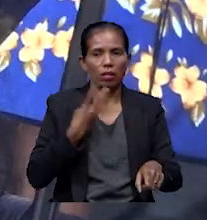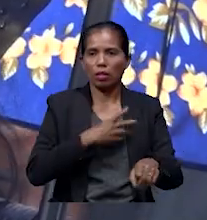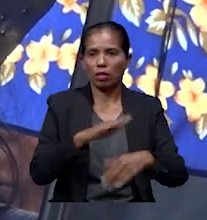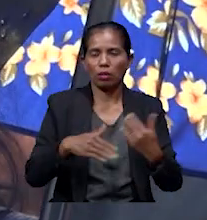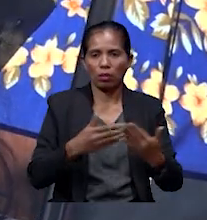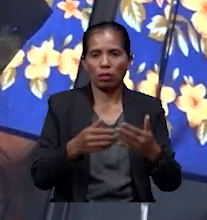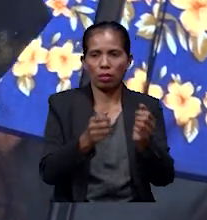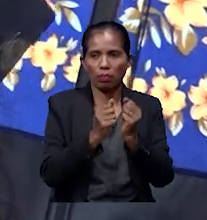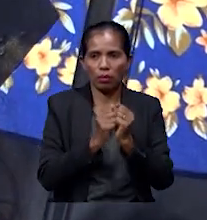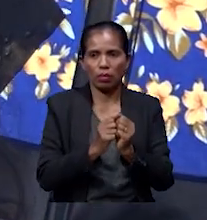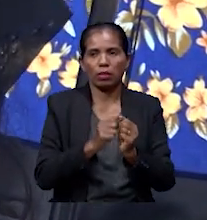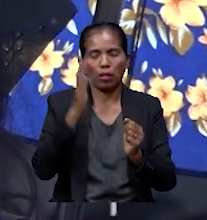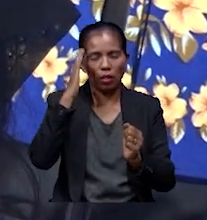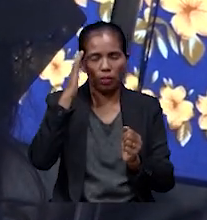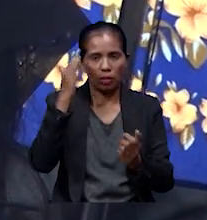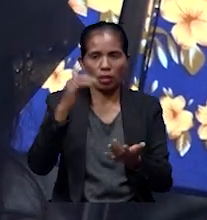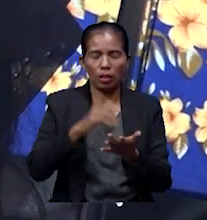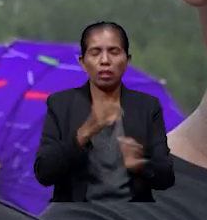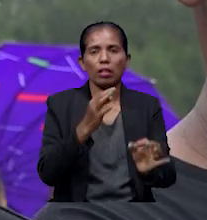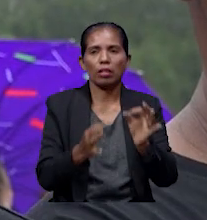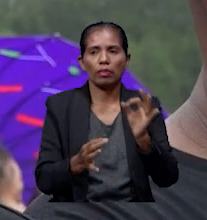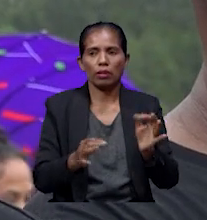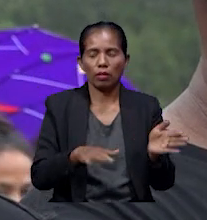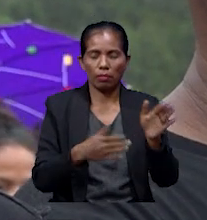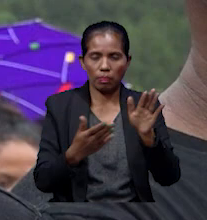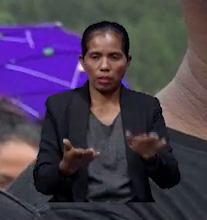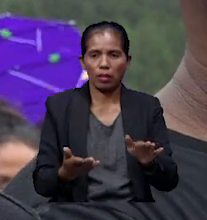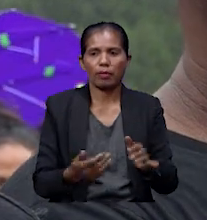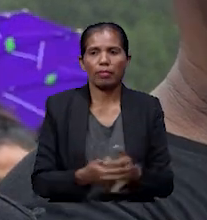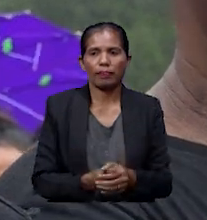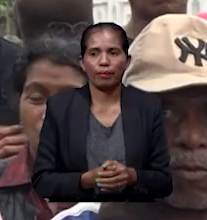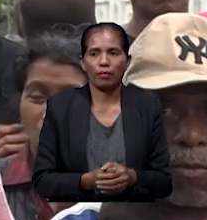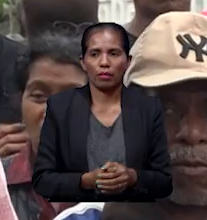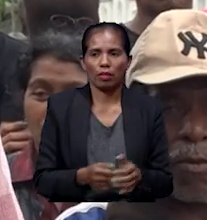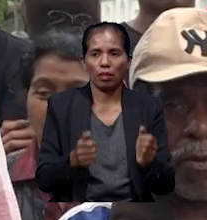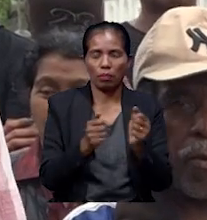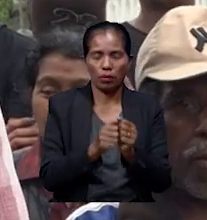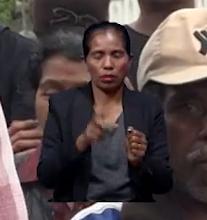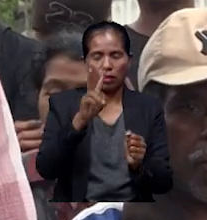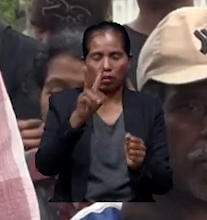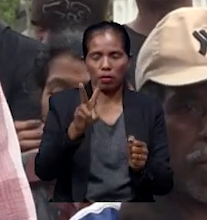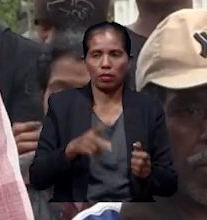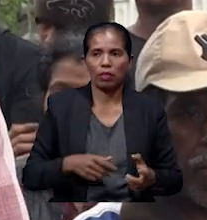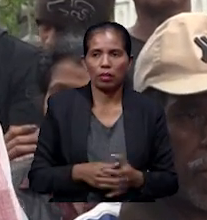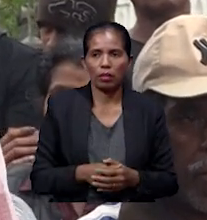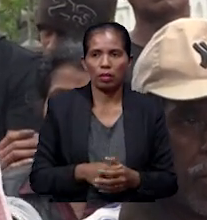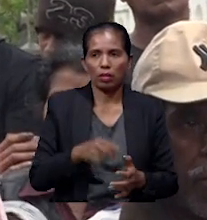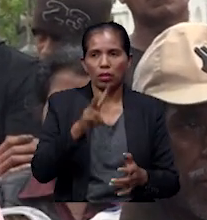hamutu selem berhela mas kenia batia munuselo sa funador hamut senerua ya